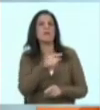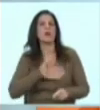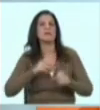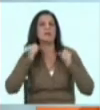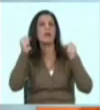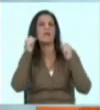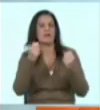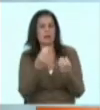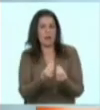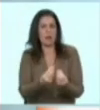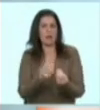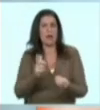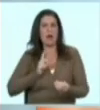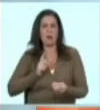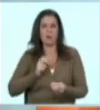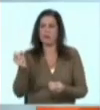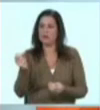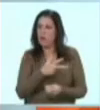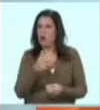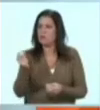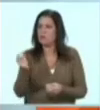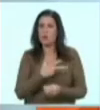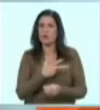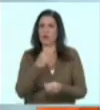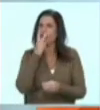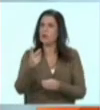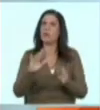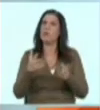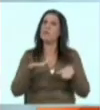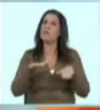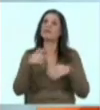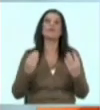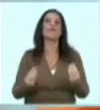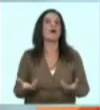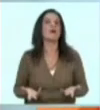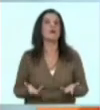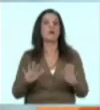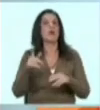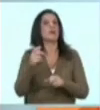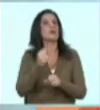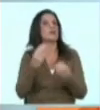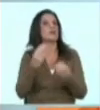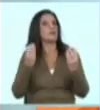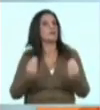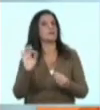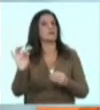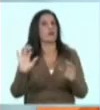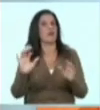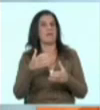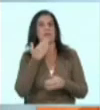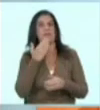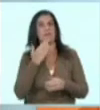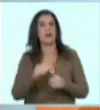לשבועיים שלושה של עבודת הכנסת והממשלה, לראות אולי הקואליציה הזאת טובה, אולי עושה דברים טובים לאזרחי ישראל, אולי באמת באה בכוונות טובות וטהורות,